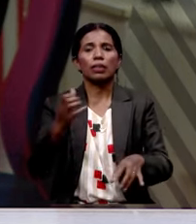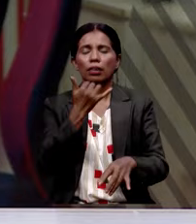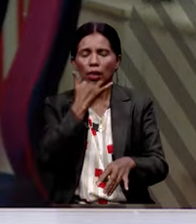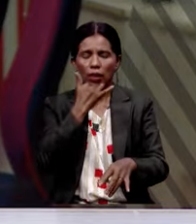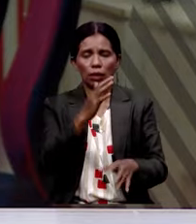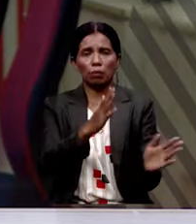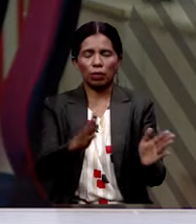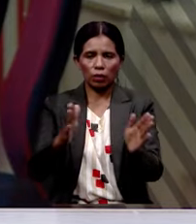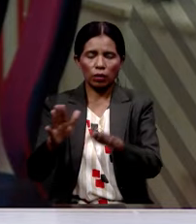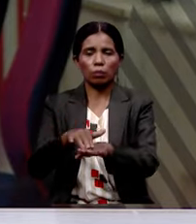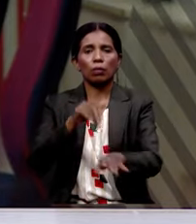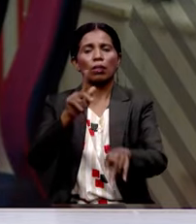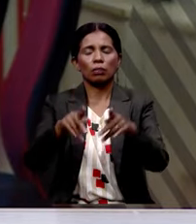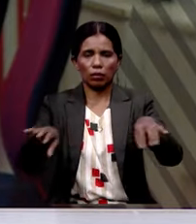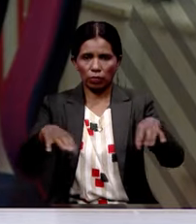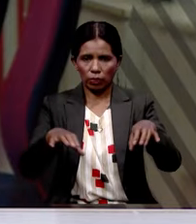de recrutamento.